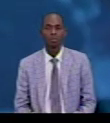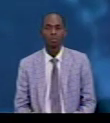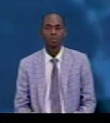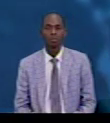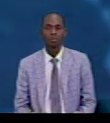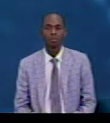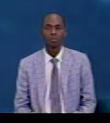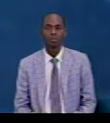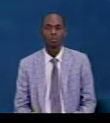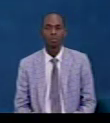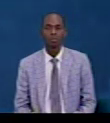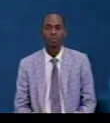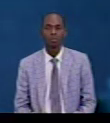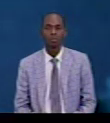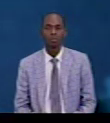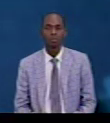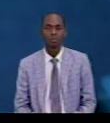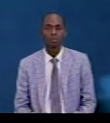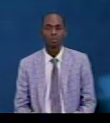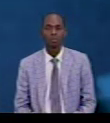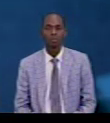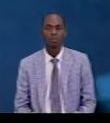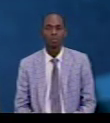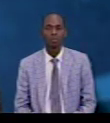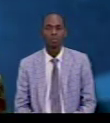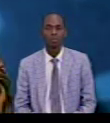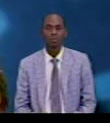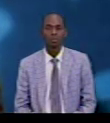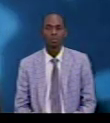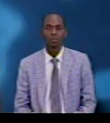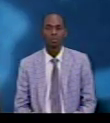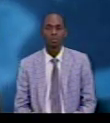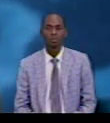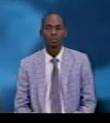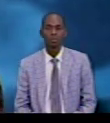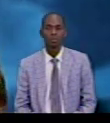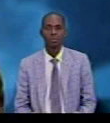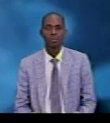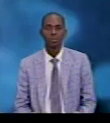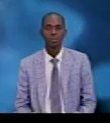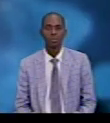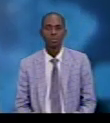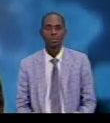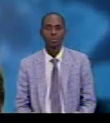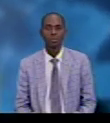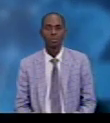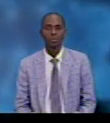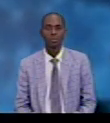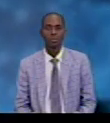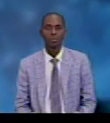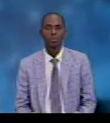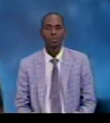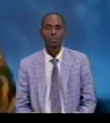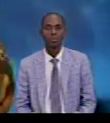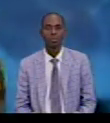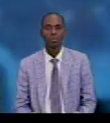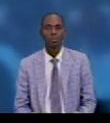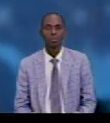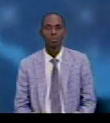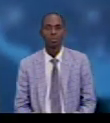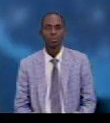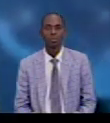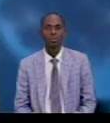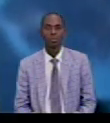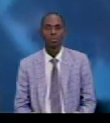délivré. Et comment ça se passe? J'ai des pensées comme si je vais mourir, je vais devenir fou et je suis